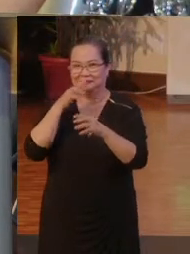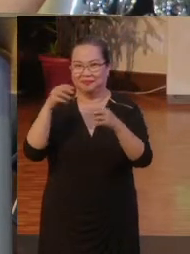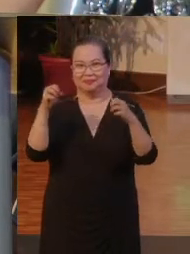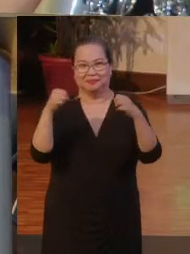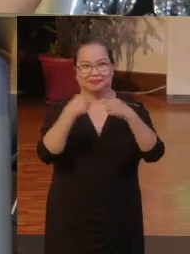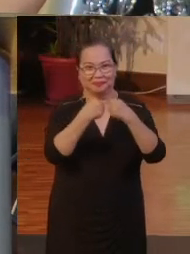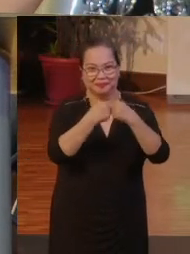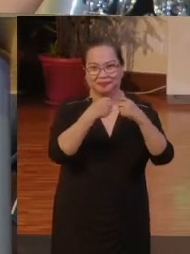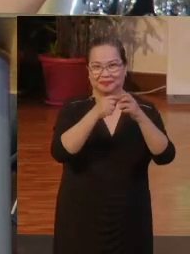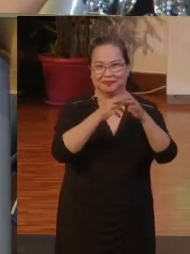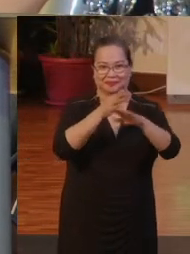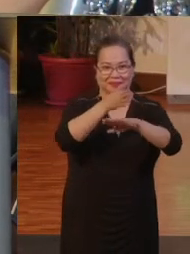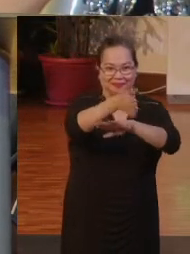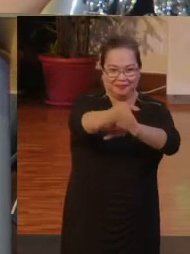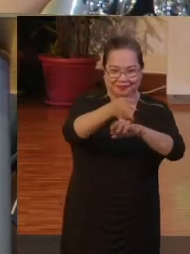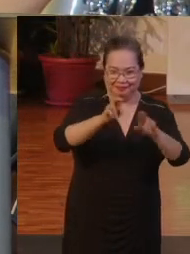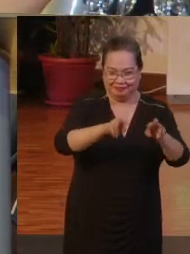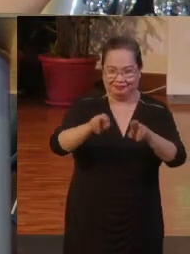patungong lupang pangako.